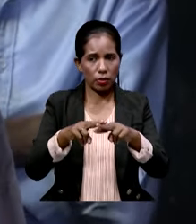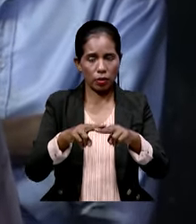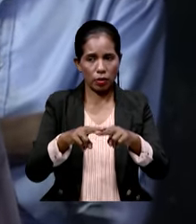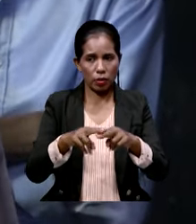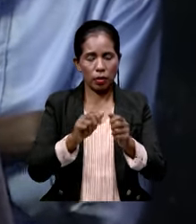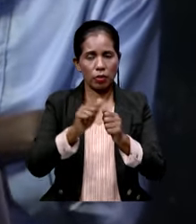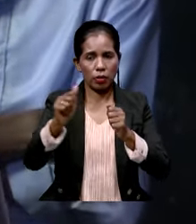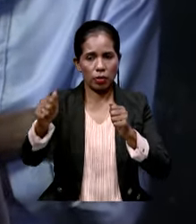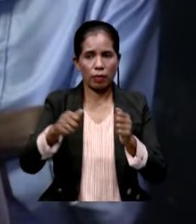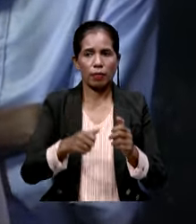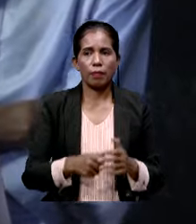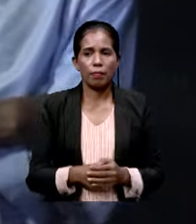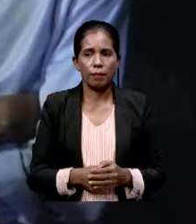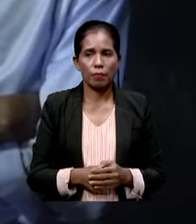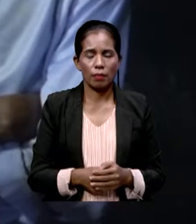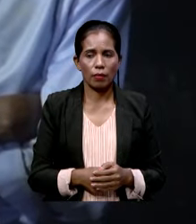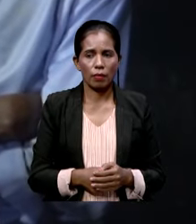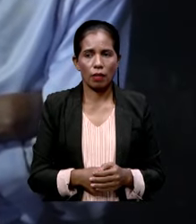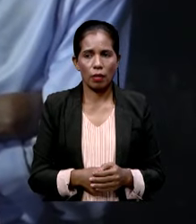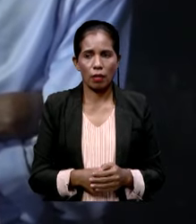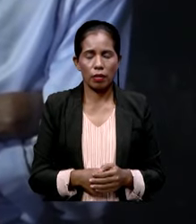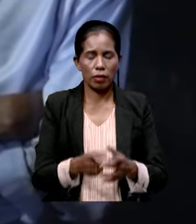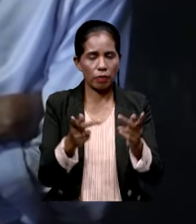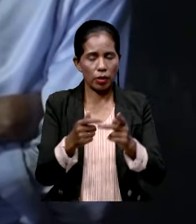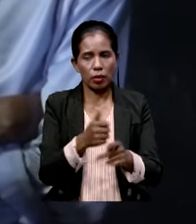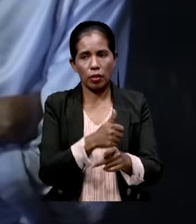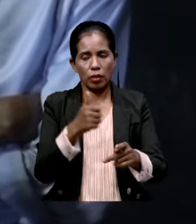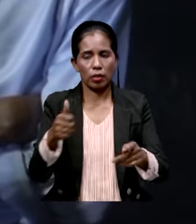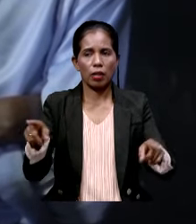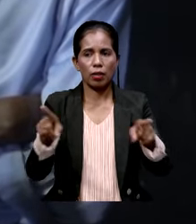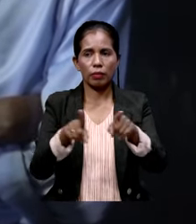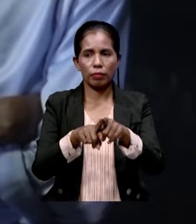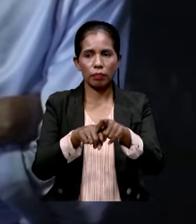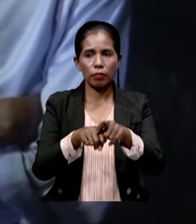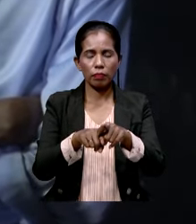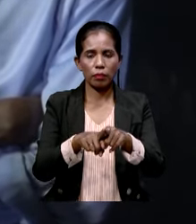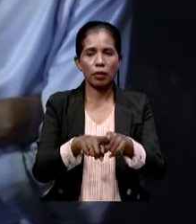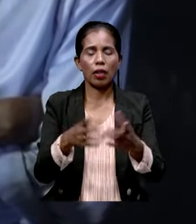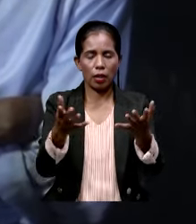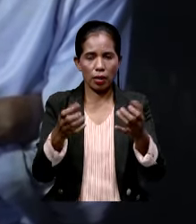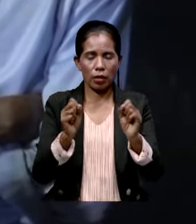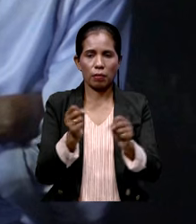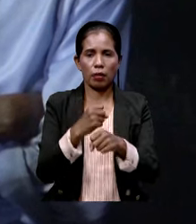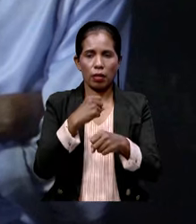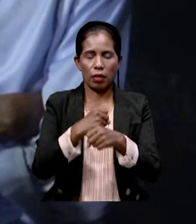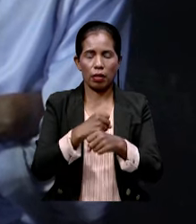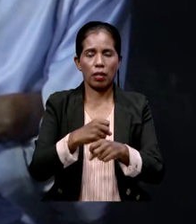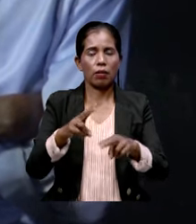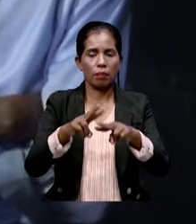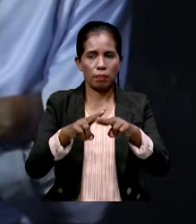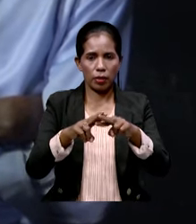naruk e ya costeira balong ya anesa ya potensialidade ba produção masin